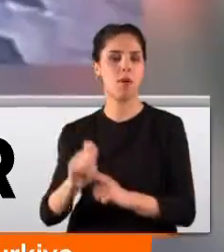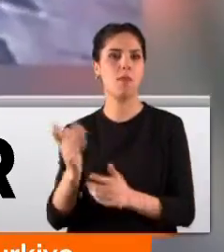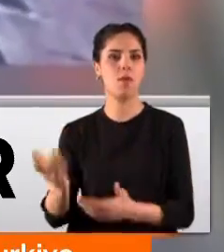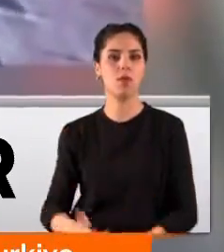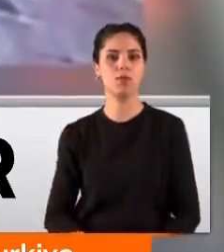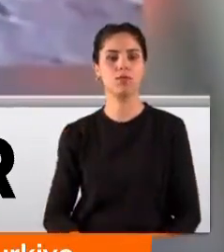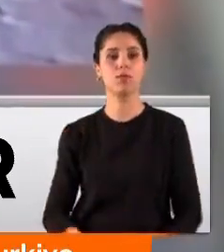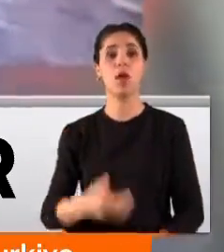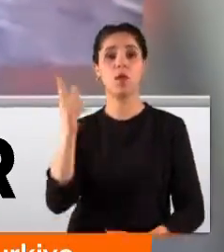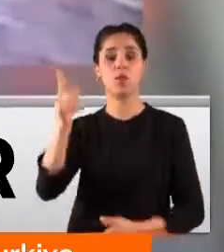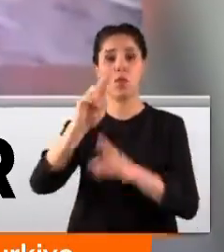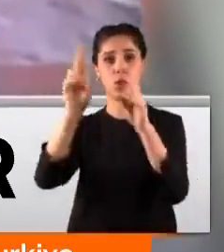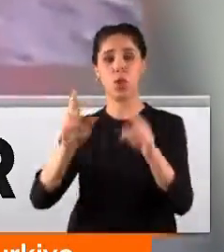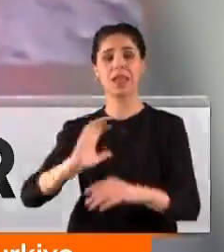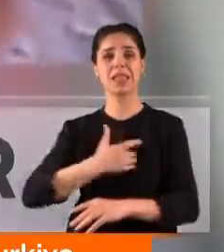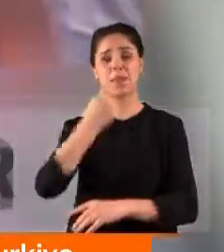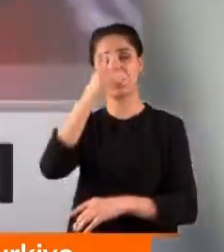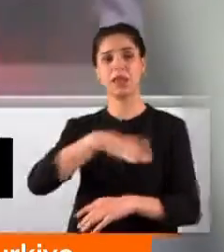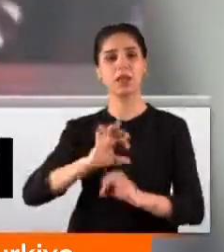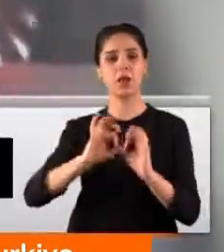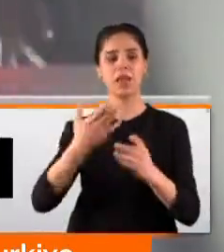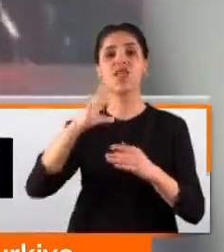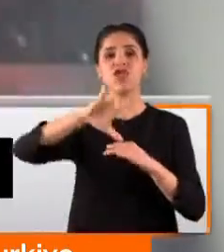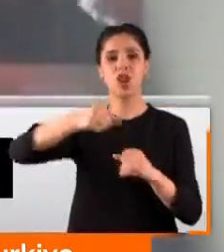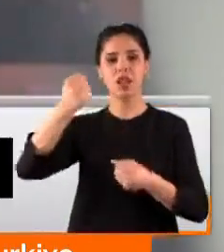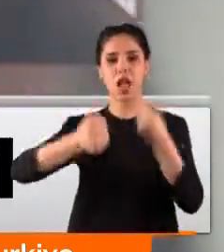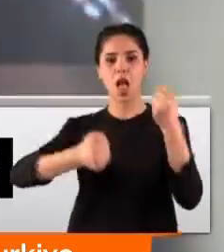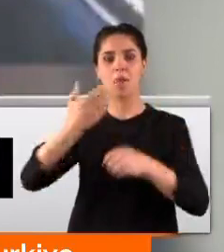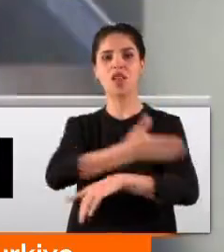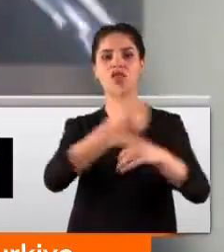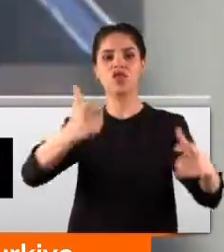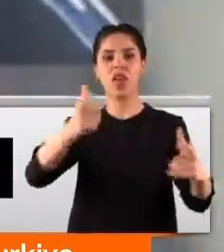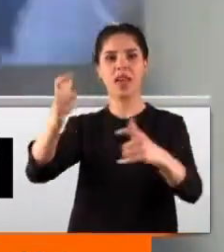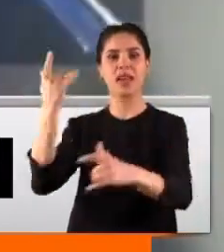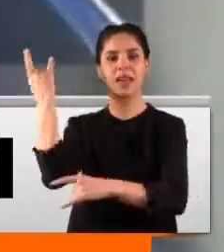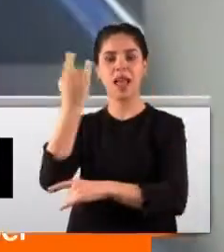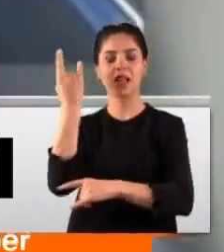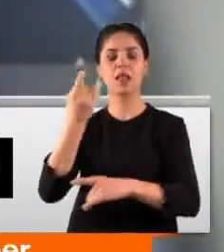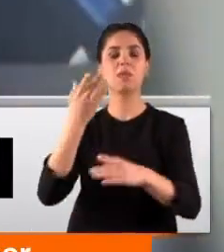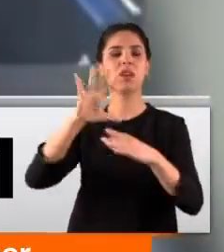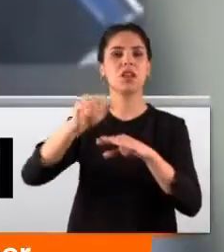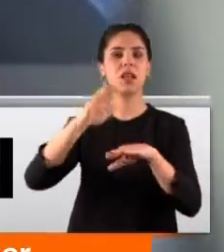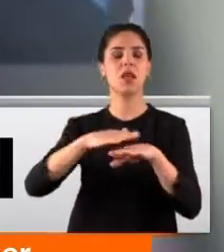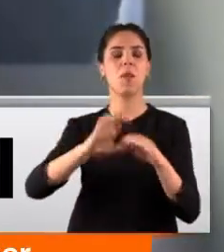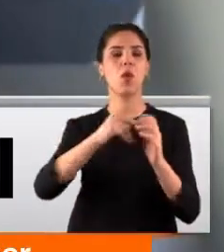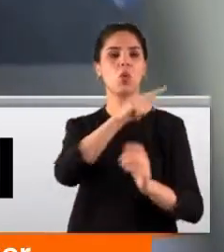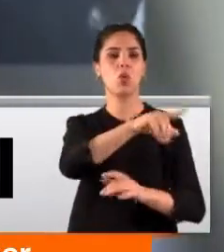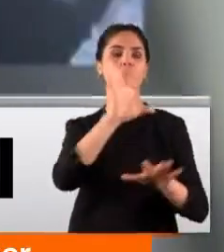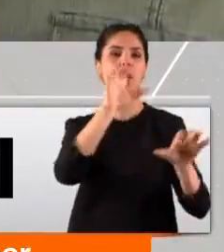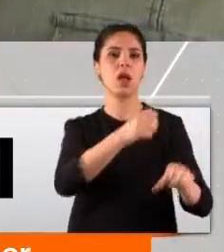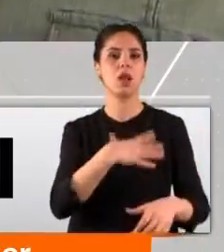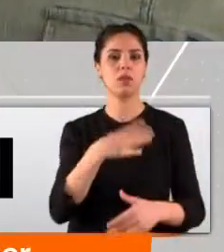ediyorlar. Galeri sahibinin şimdi tek bir isteği var. O da çaldıkları araçla şehir şehir gezerek hırsızlık yapan çetenin bir an önce